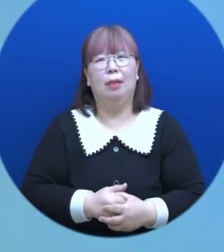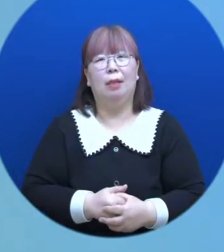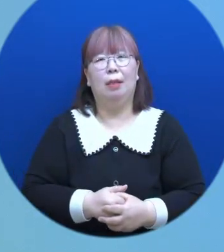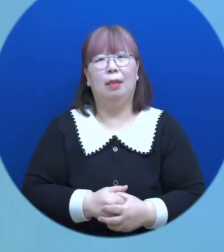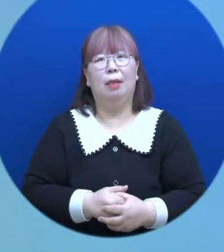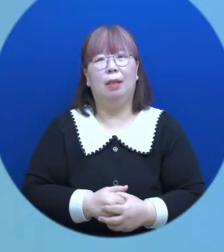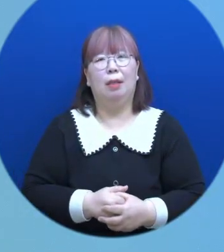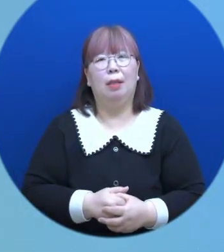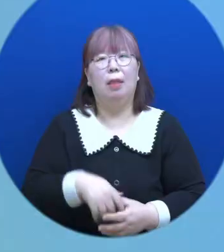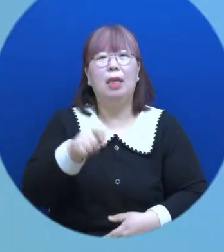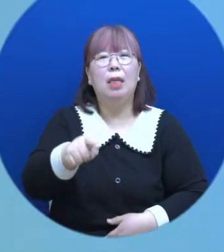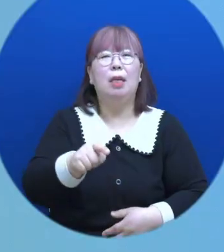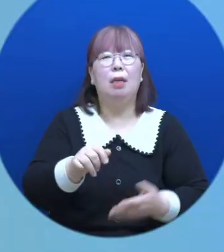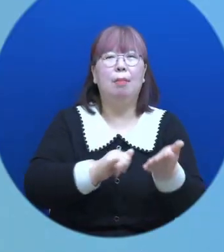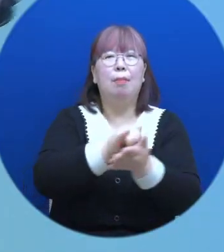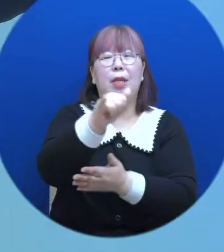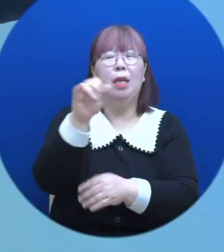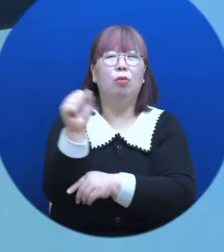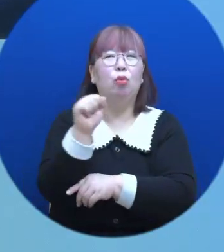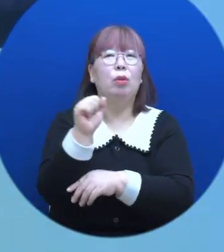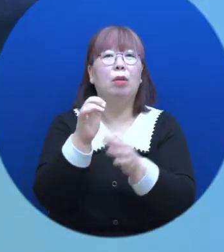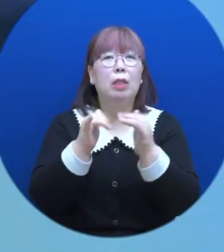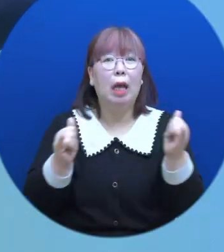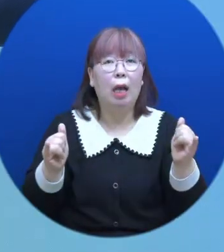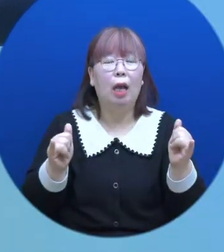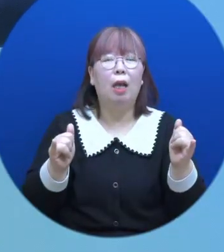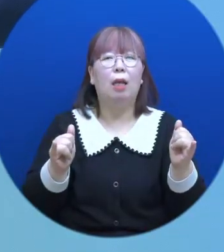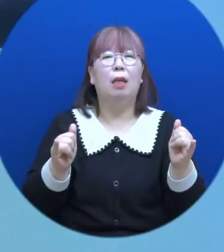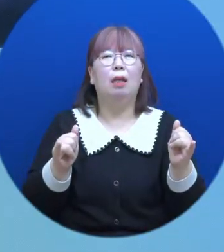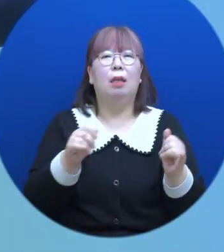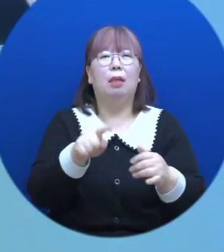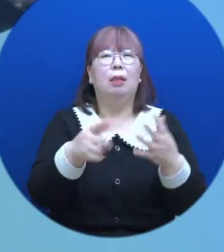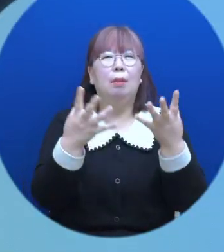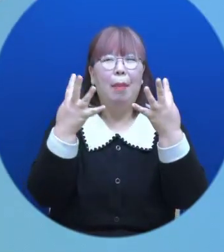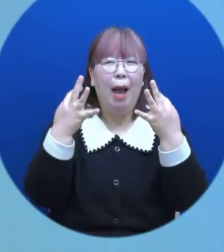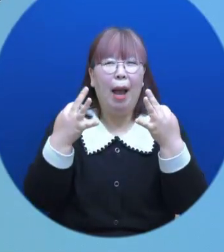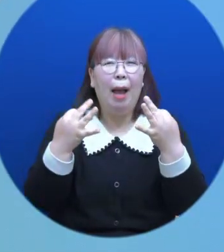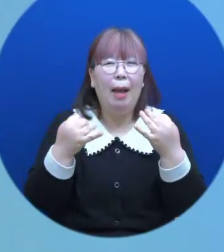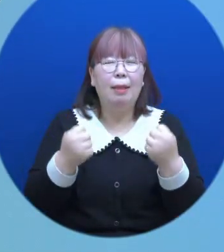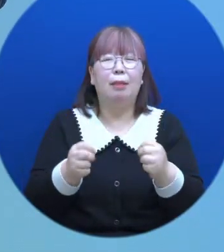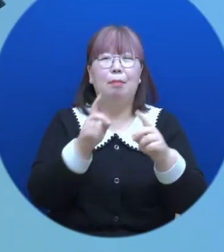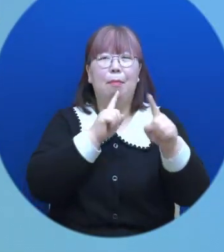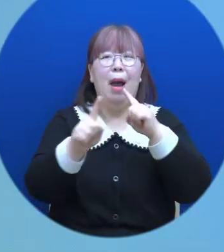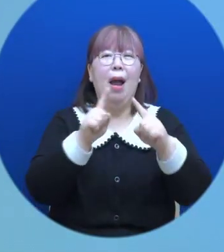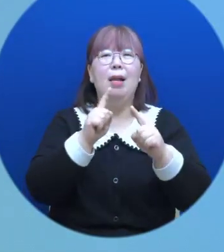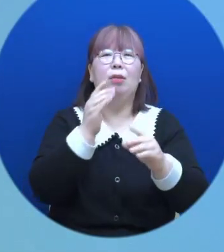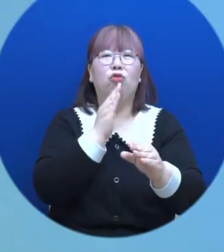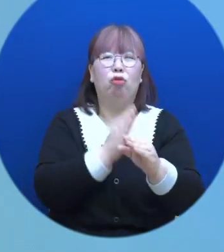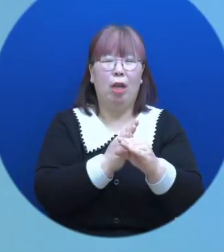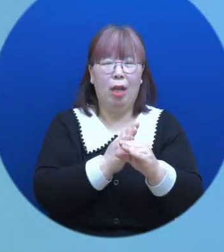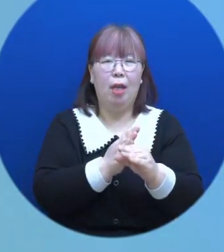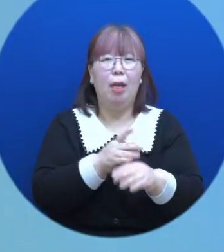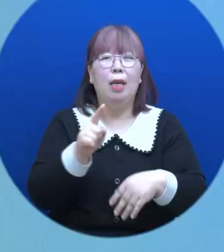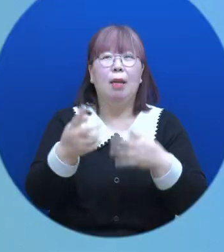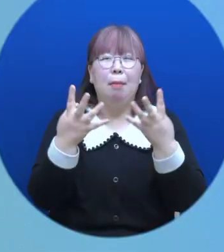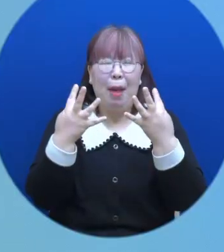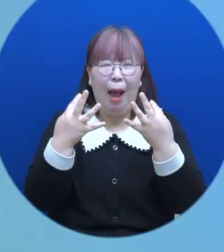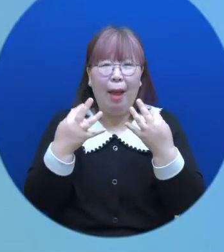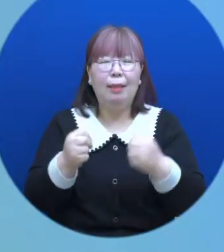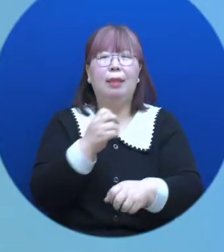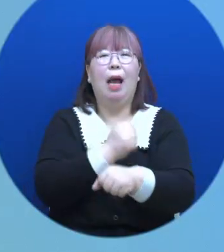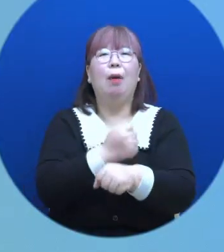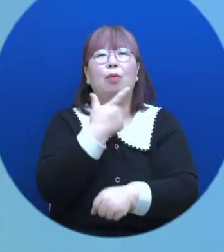이 비행사가 그 많은 말들, 그 많은 하고 싶은